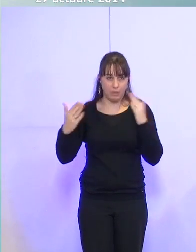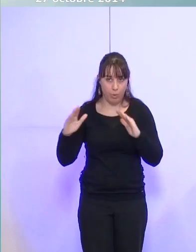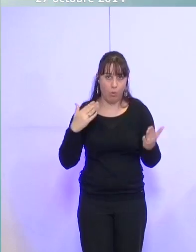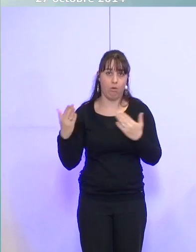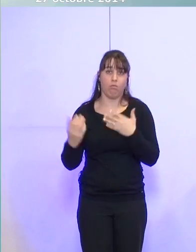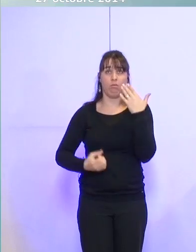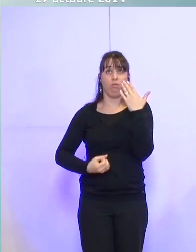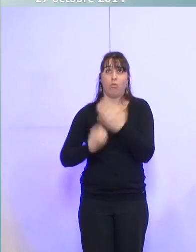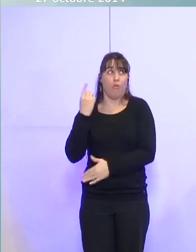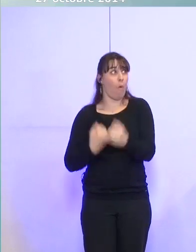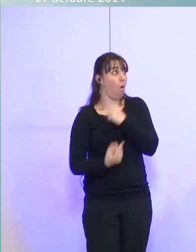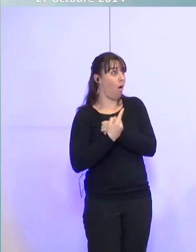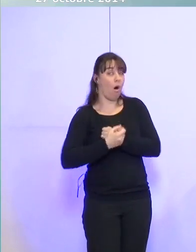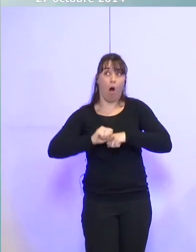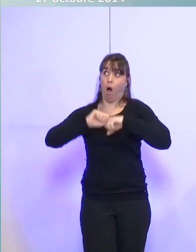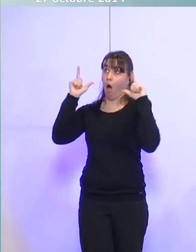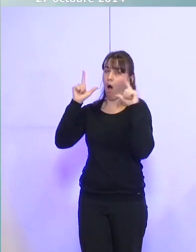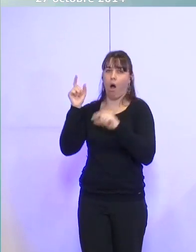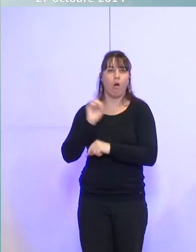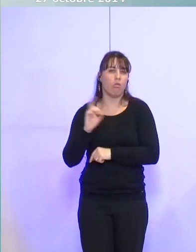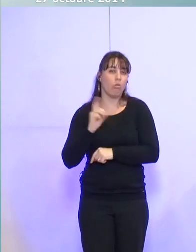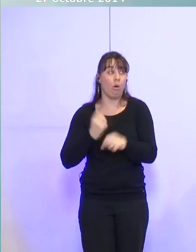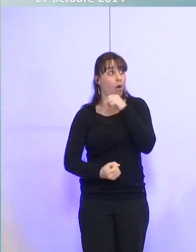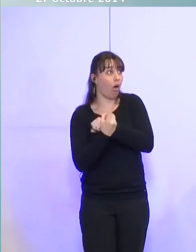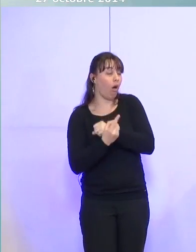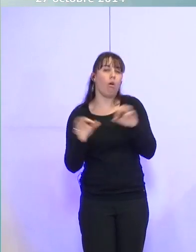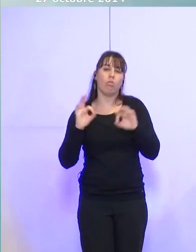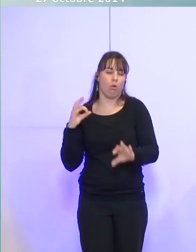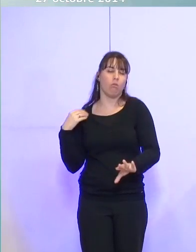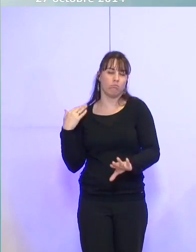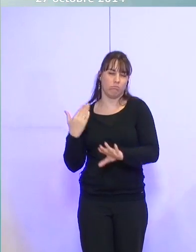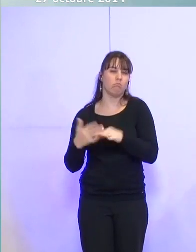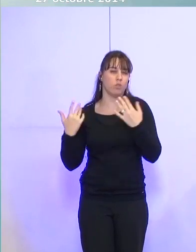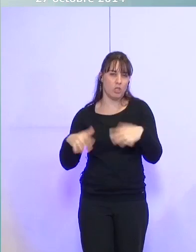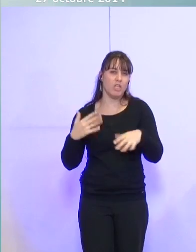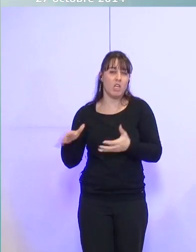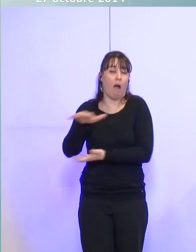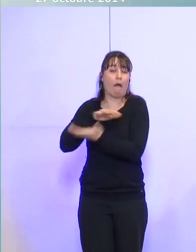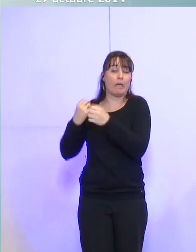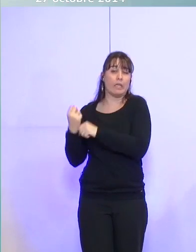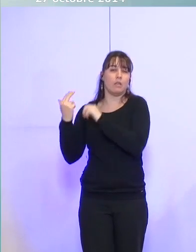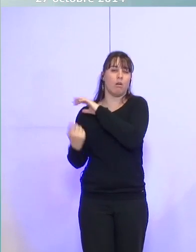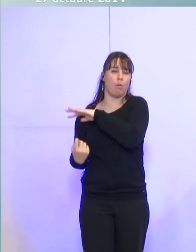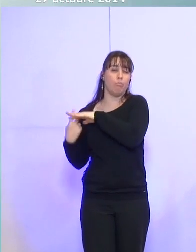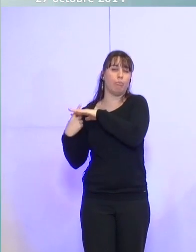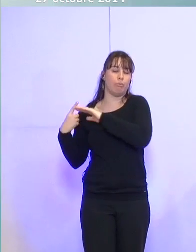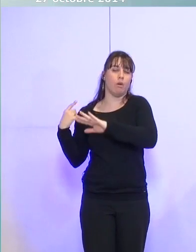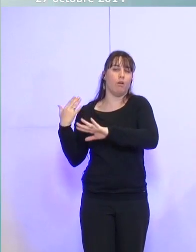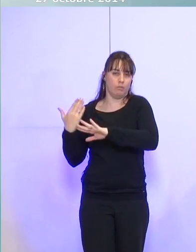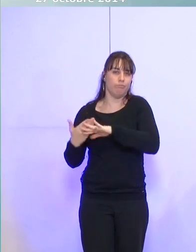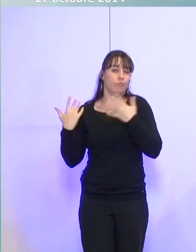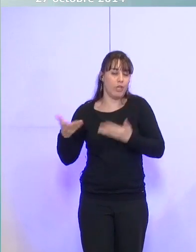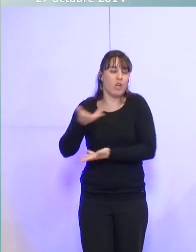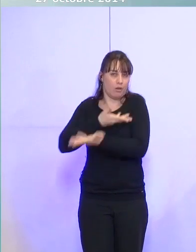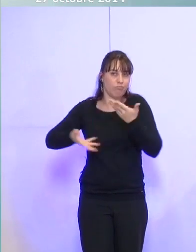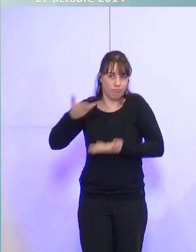ni très original et qui a été évoqué dès le début de la crise, avec une vraie difficulté